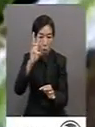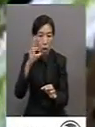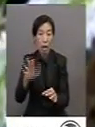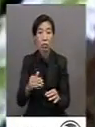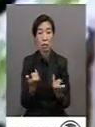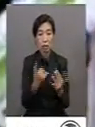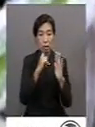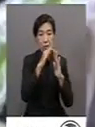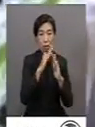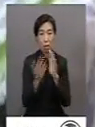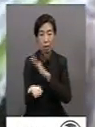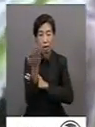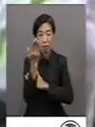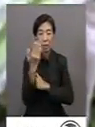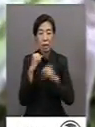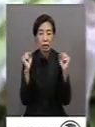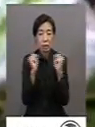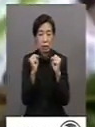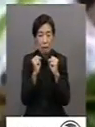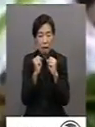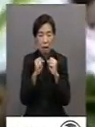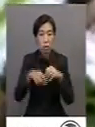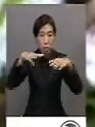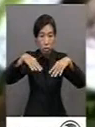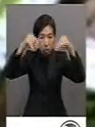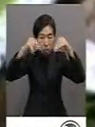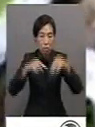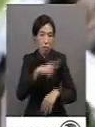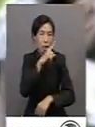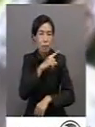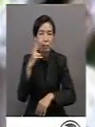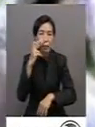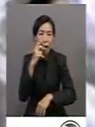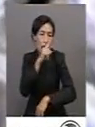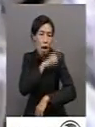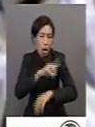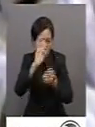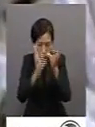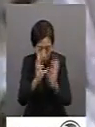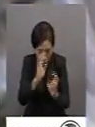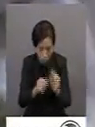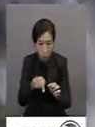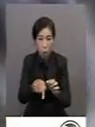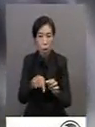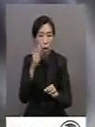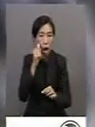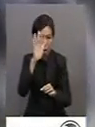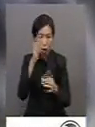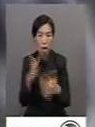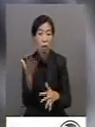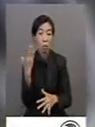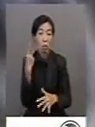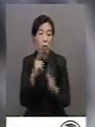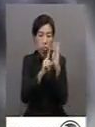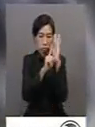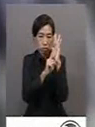เย็นในภาคเหนือทำให้เช้าวันนี้ยอดดอยอินทนนท์ยังคงเกิดน้ำค้างแข็งหรือเหมยขาบติดต่อกันเป็นวันที่5อุณหภูมิต่ำลงกว่าเมื่อวานนะครับหลังจากที่ล